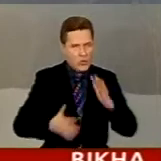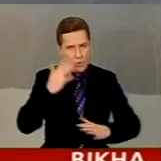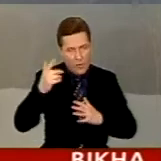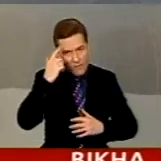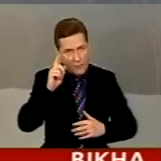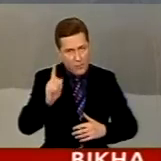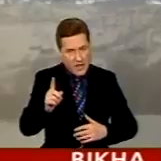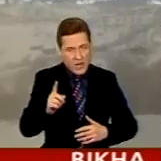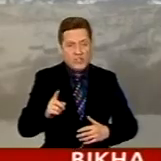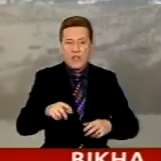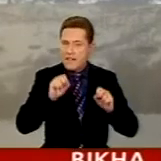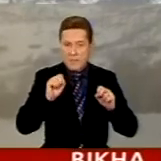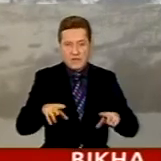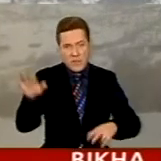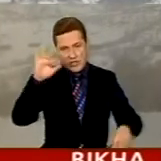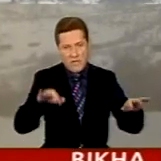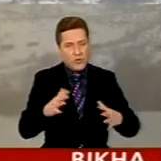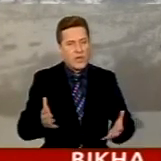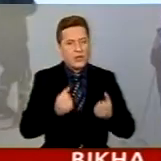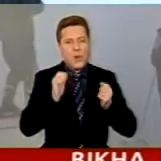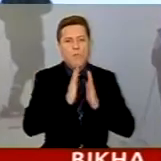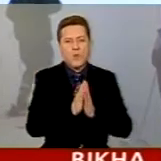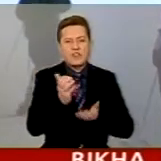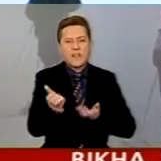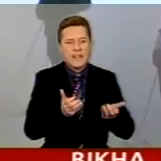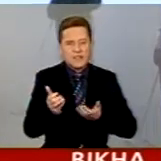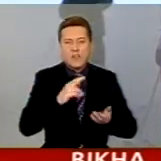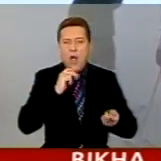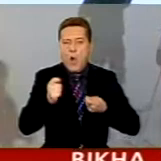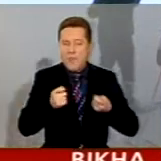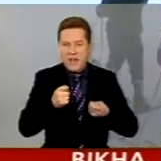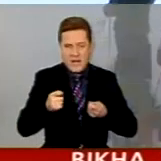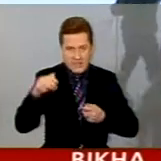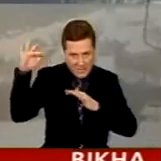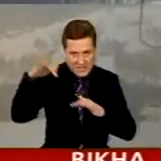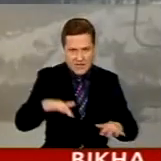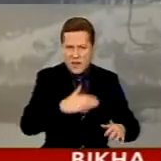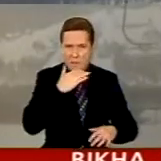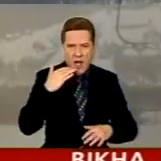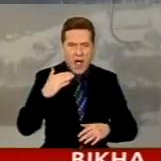нині і в горах. Рятувальники просять лижників бути вкрай обережними. Схилами котяться